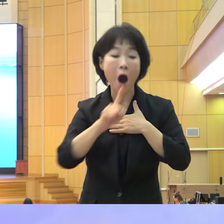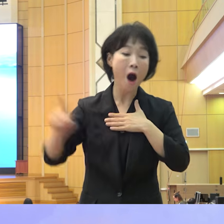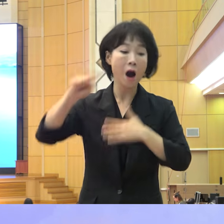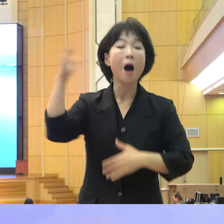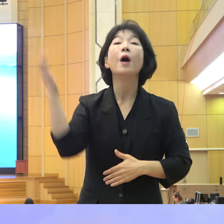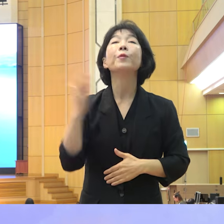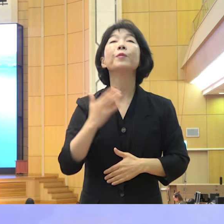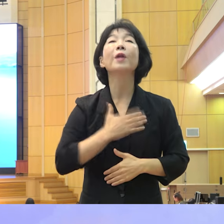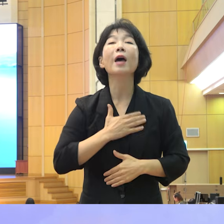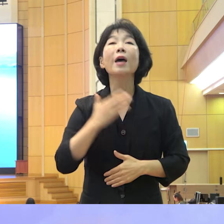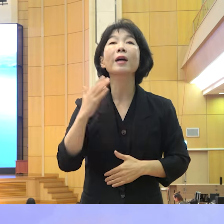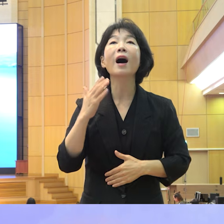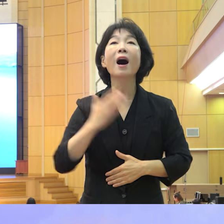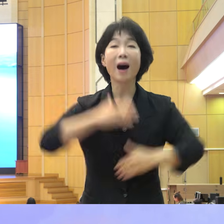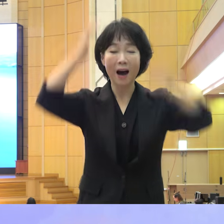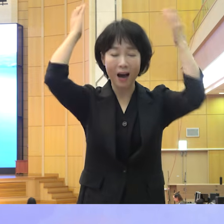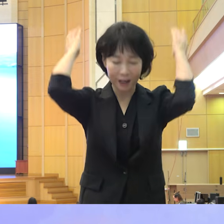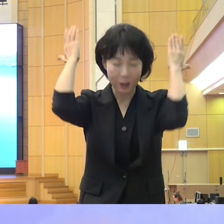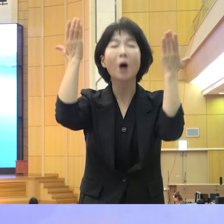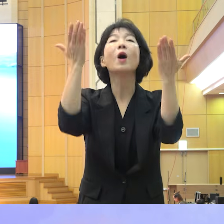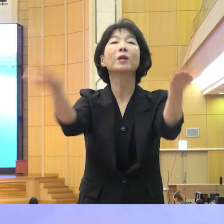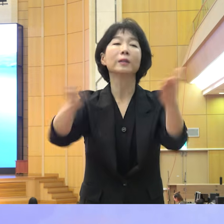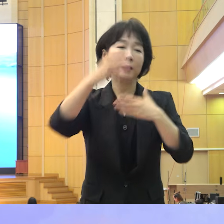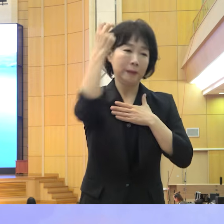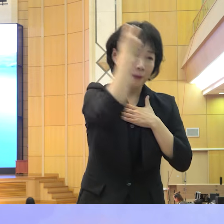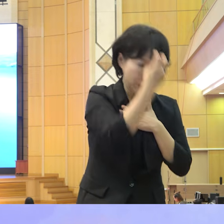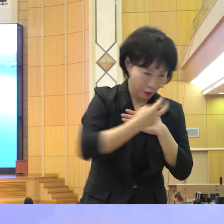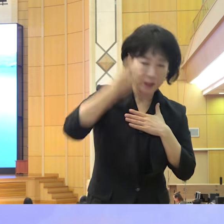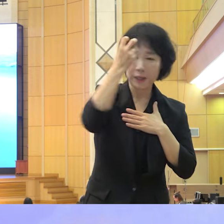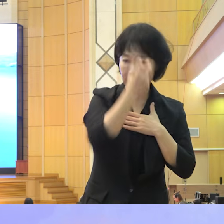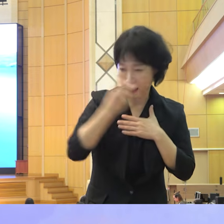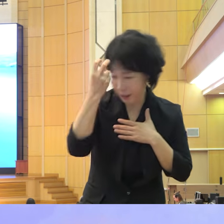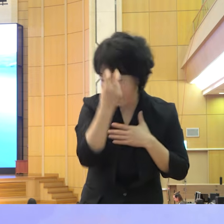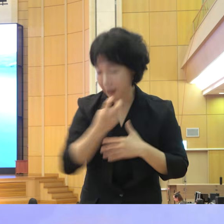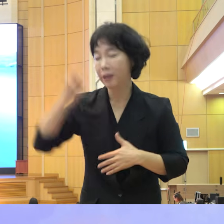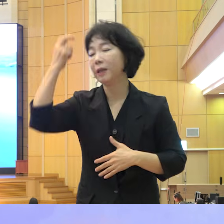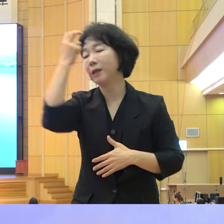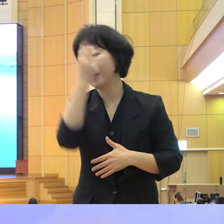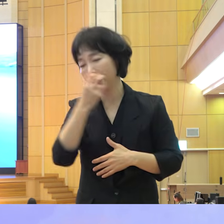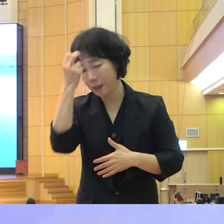함께하리라 내가 너를